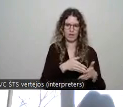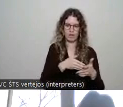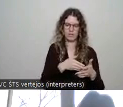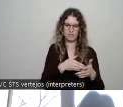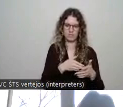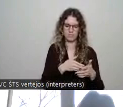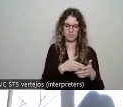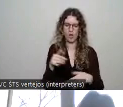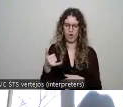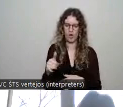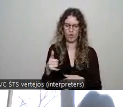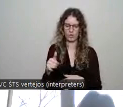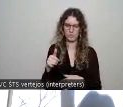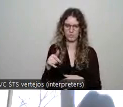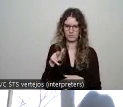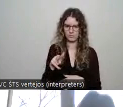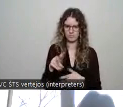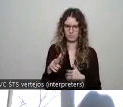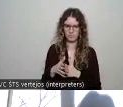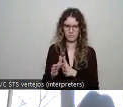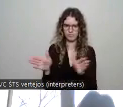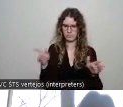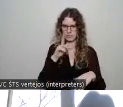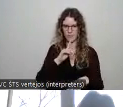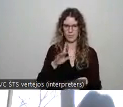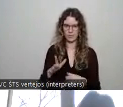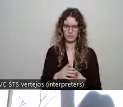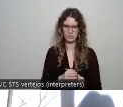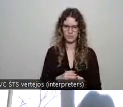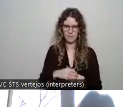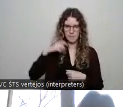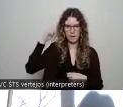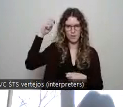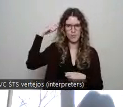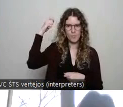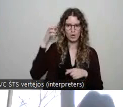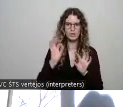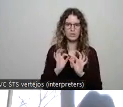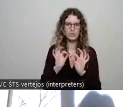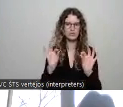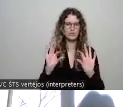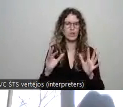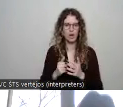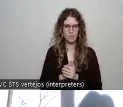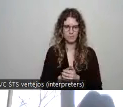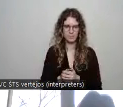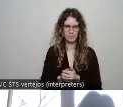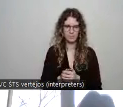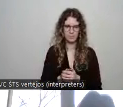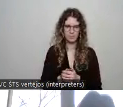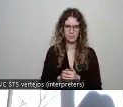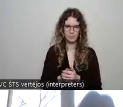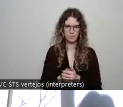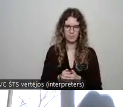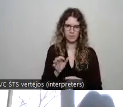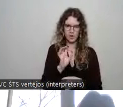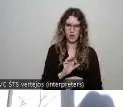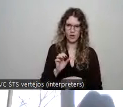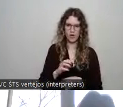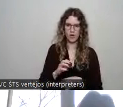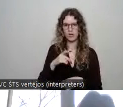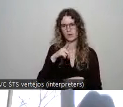kokybės mokyklos plėtrą. Ir mokslininkai siūlo, kad darna, kalbant apie